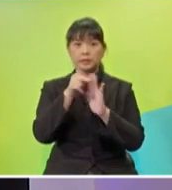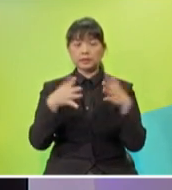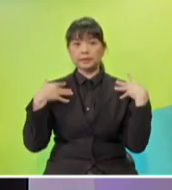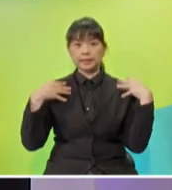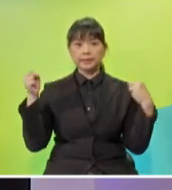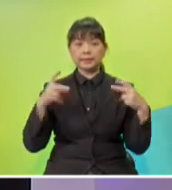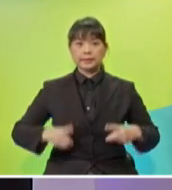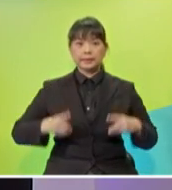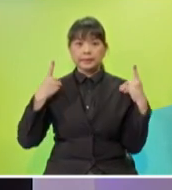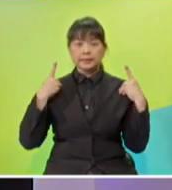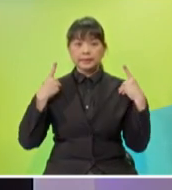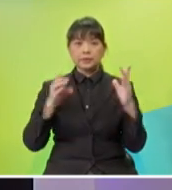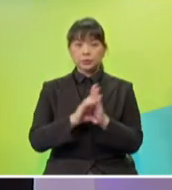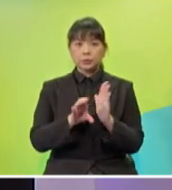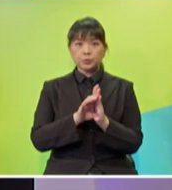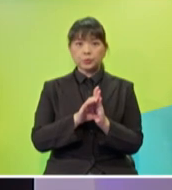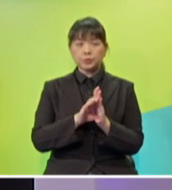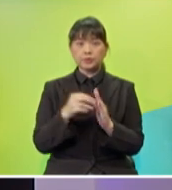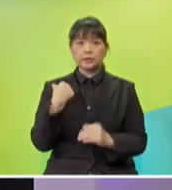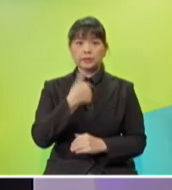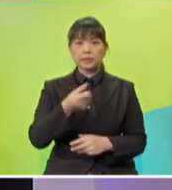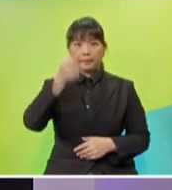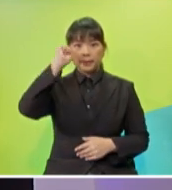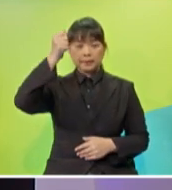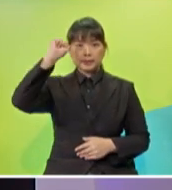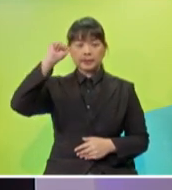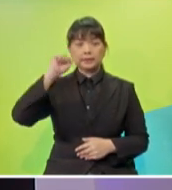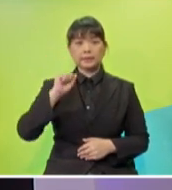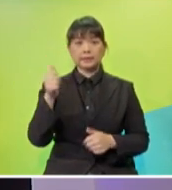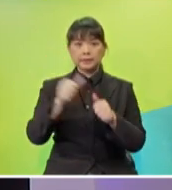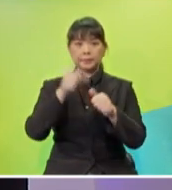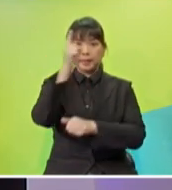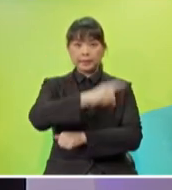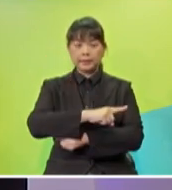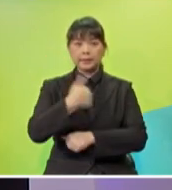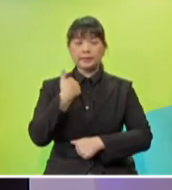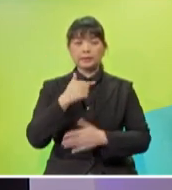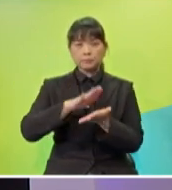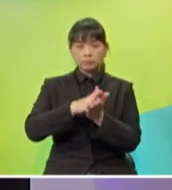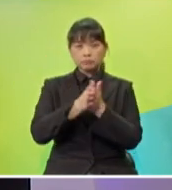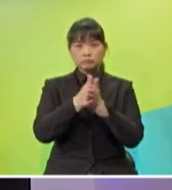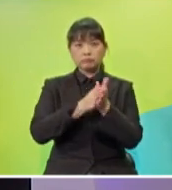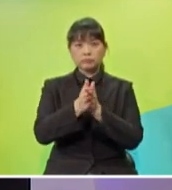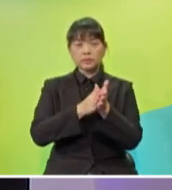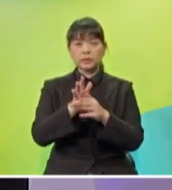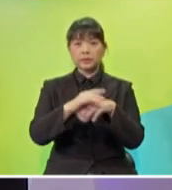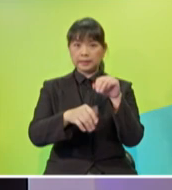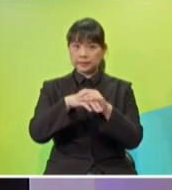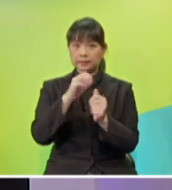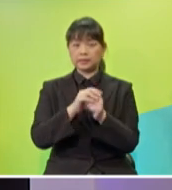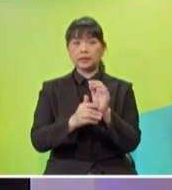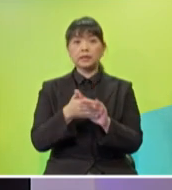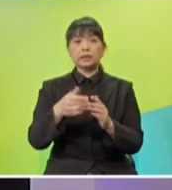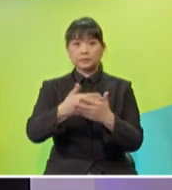diri juga contohnya kita mandi setiap hari kita membersihkan tangan sebelum makan